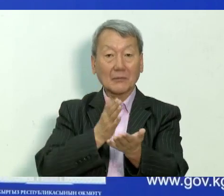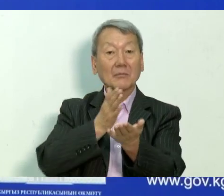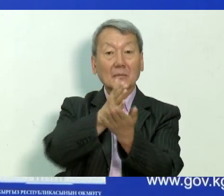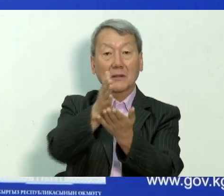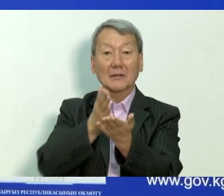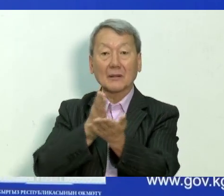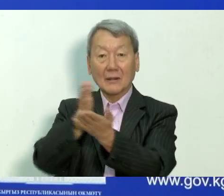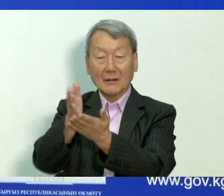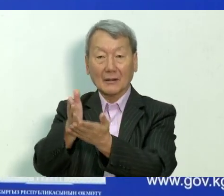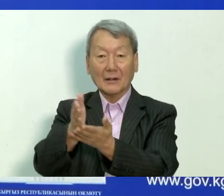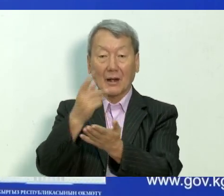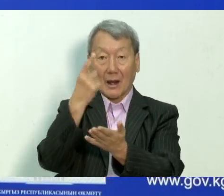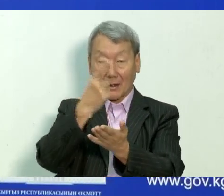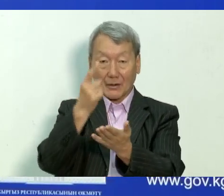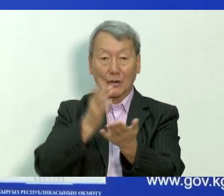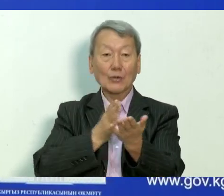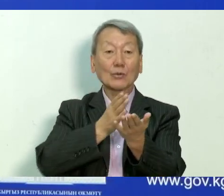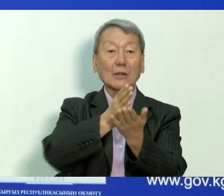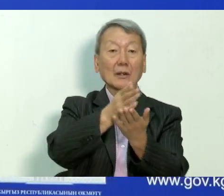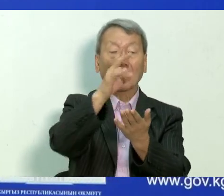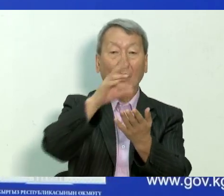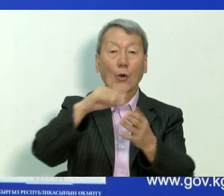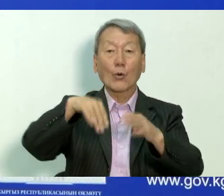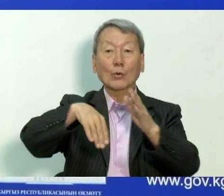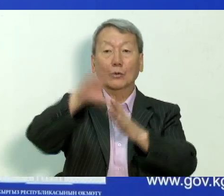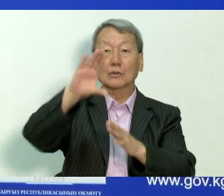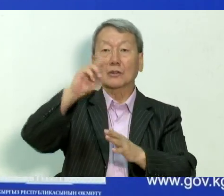направлений. Они направлены на улучшение